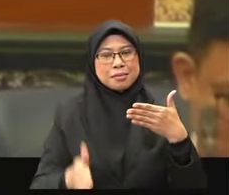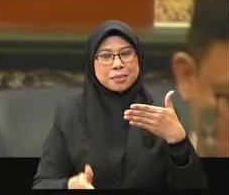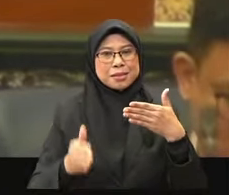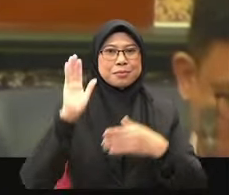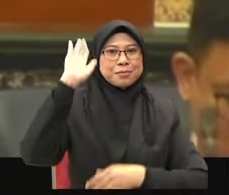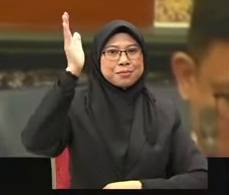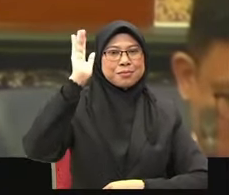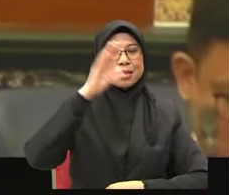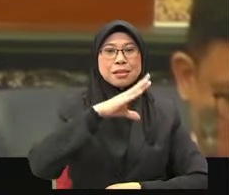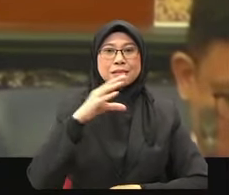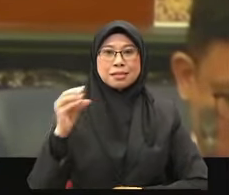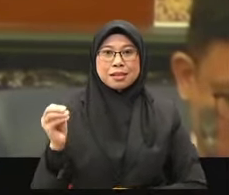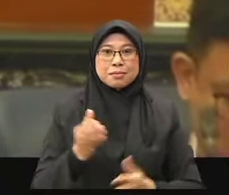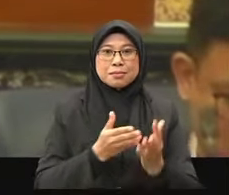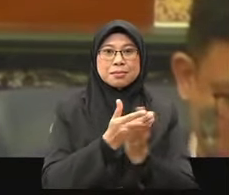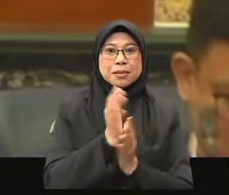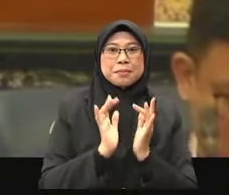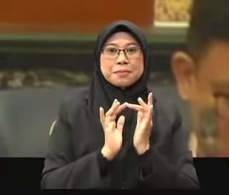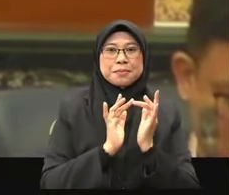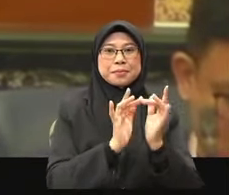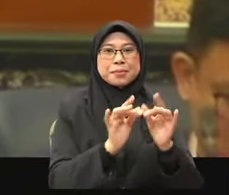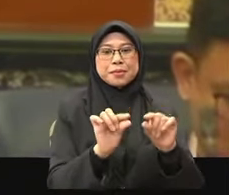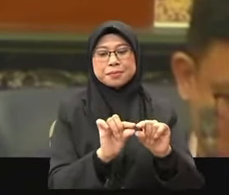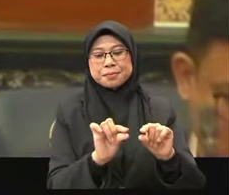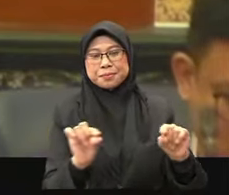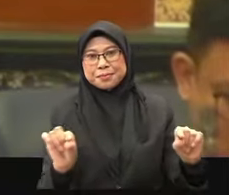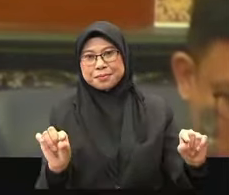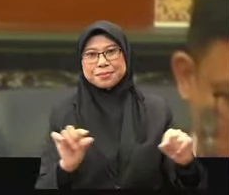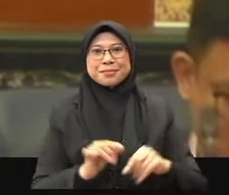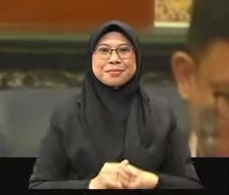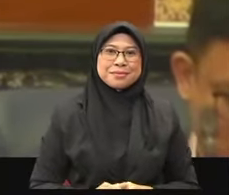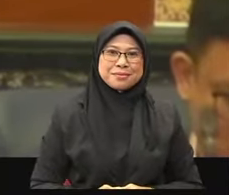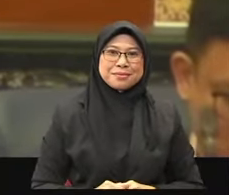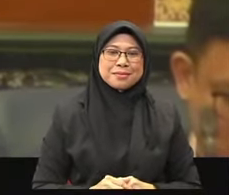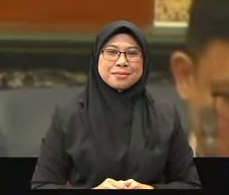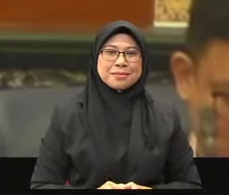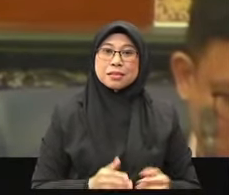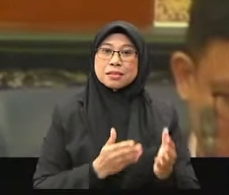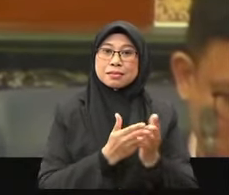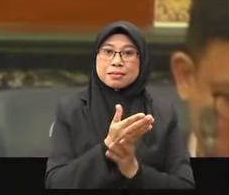ingin menyeru agar kerajaan juga memberikan peruntukan kepada NGO-NGO yang kiat